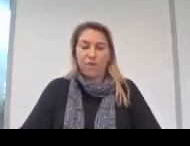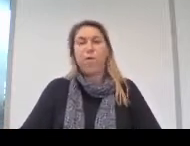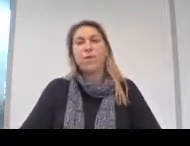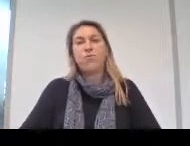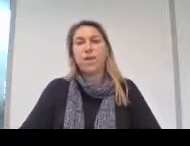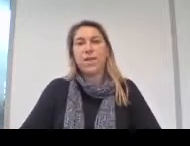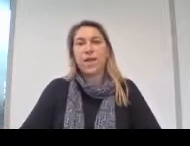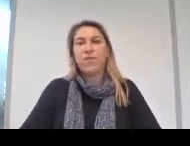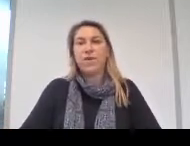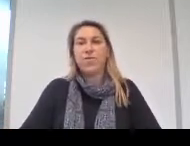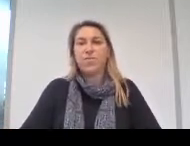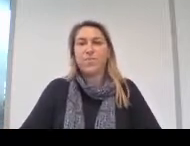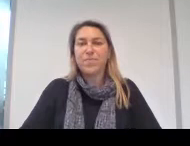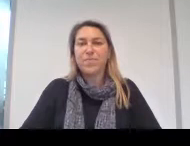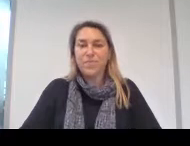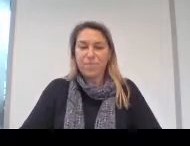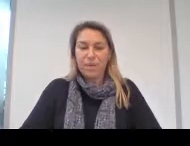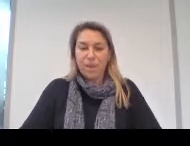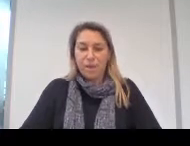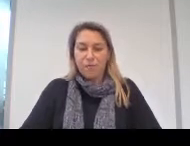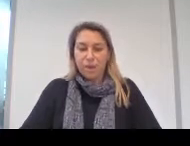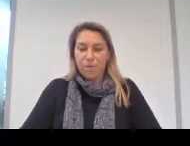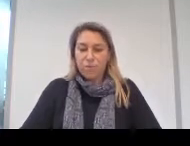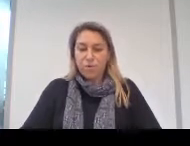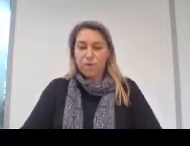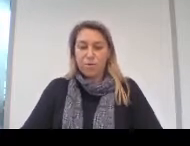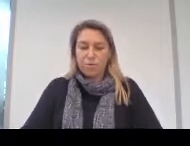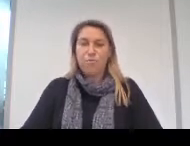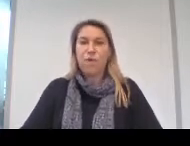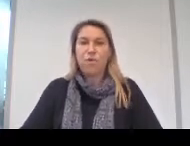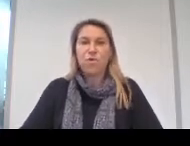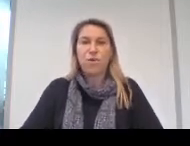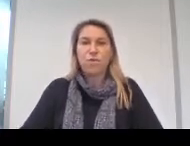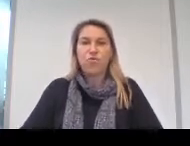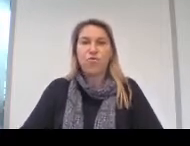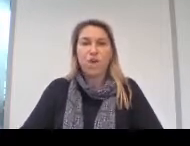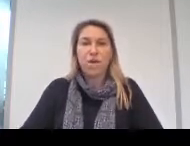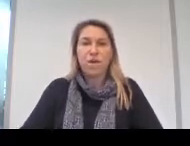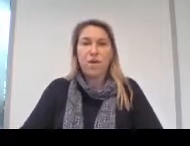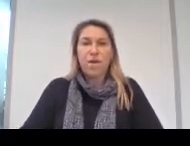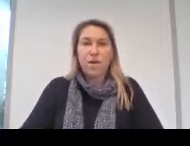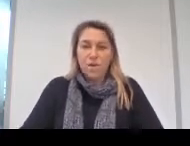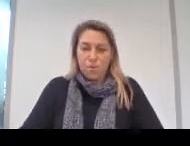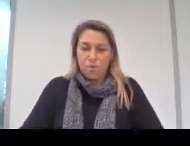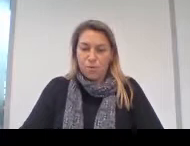de la formation et des qualifications. Voilà. Mais pour entrer sans plus attendre dans le vif du sujet,